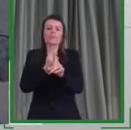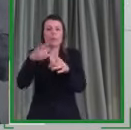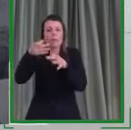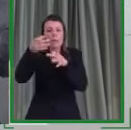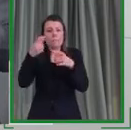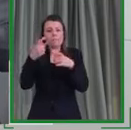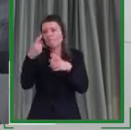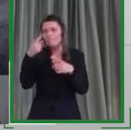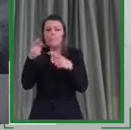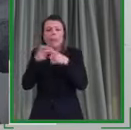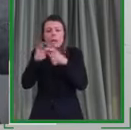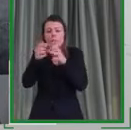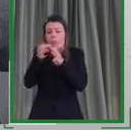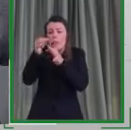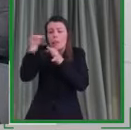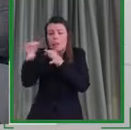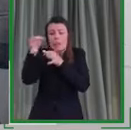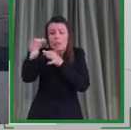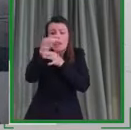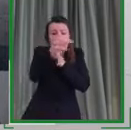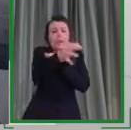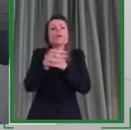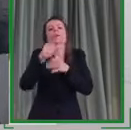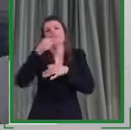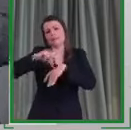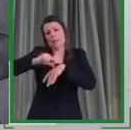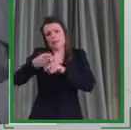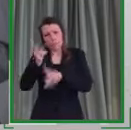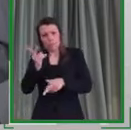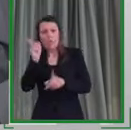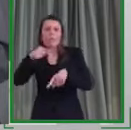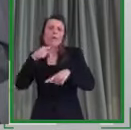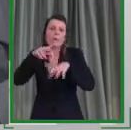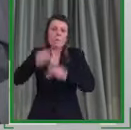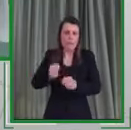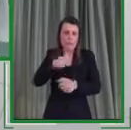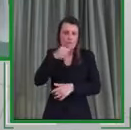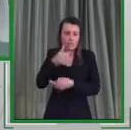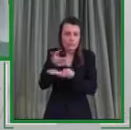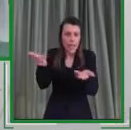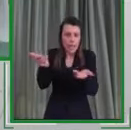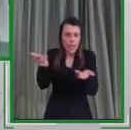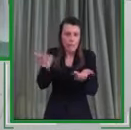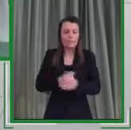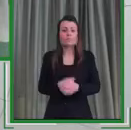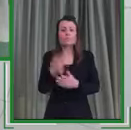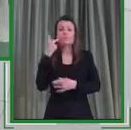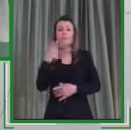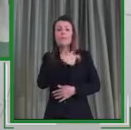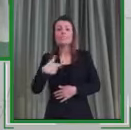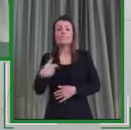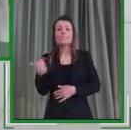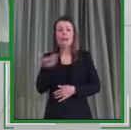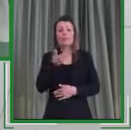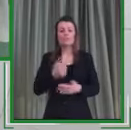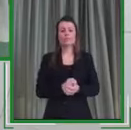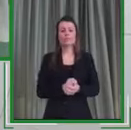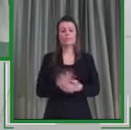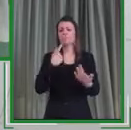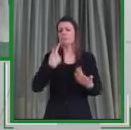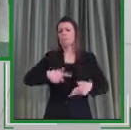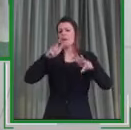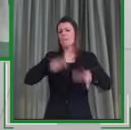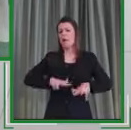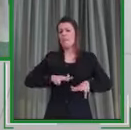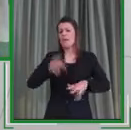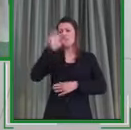ci mette più tempo per rimetterci anche più impegno vediamo alcuni sindaci come promesso proprio oggi